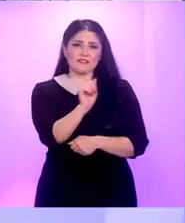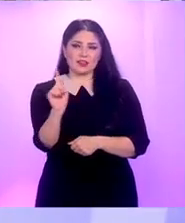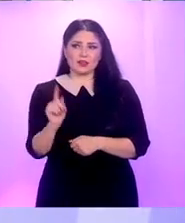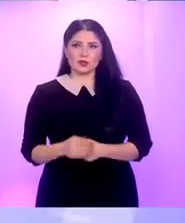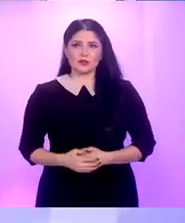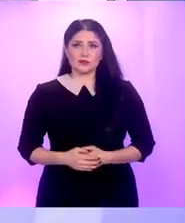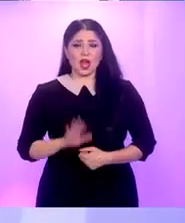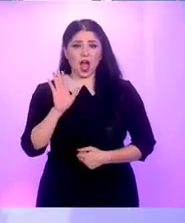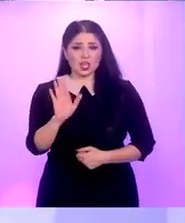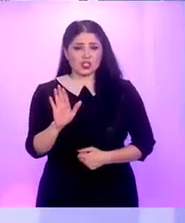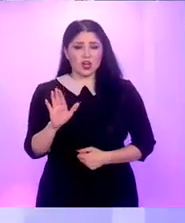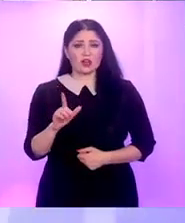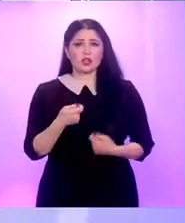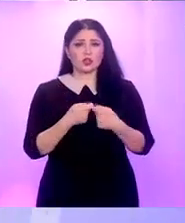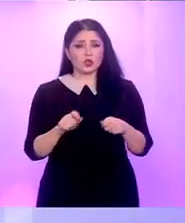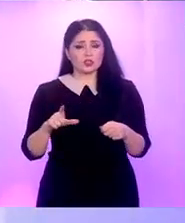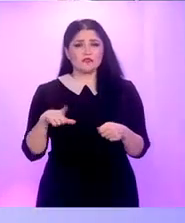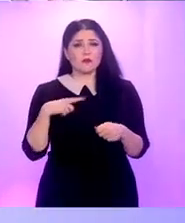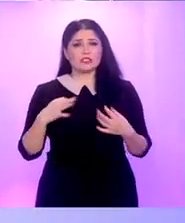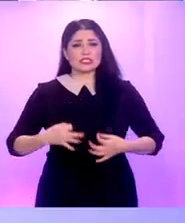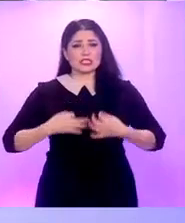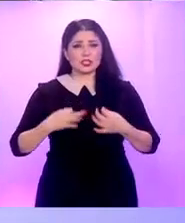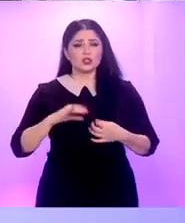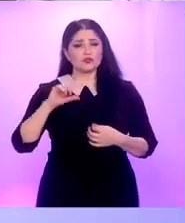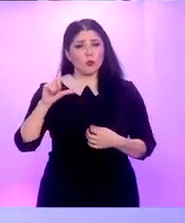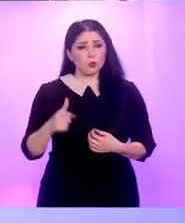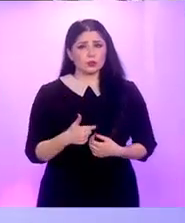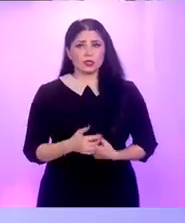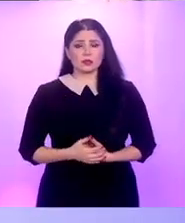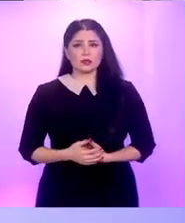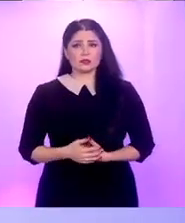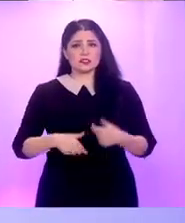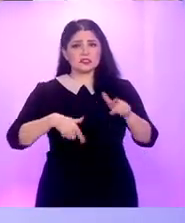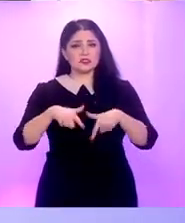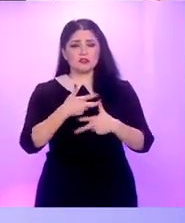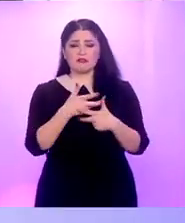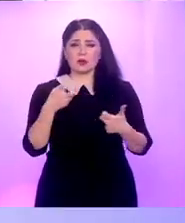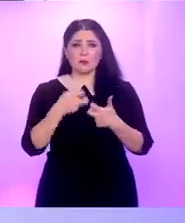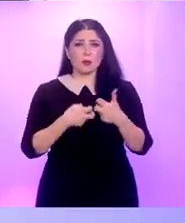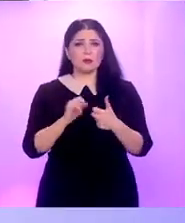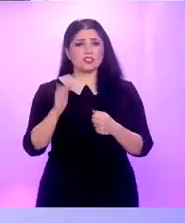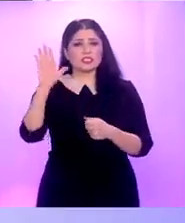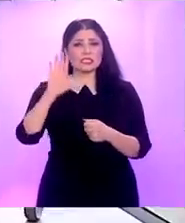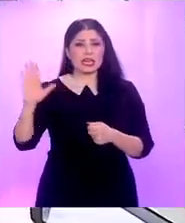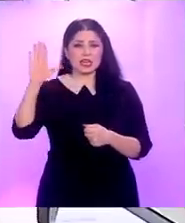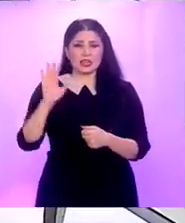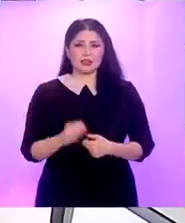acesta vom fi cu toții sănătoși și vom putea să circulăm fără grijă peste granițe.